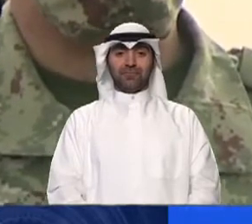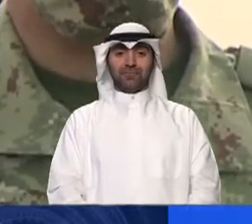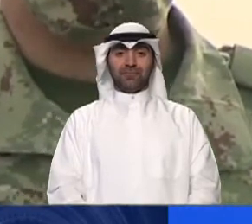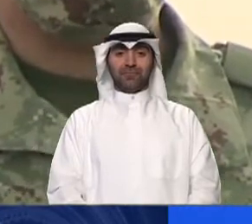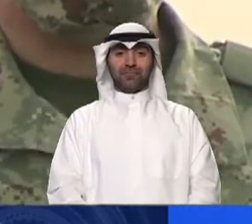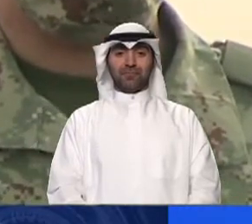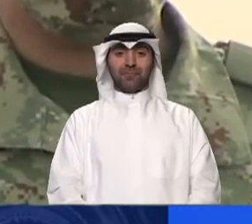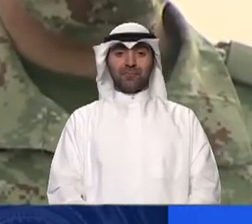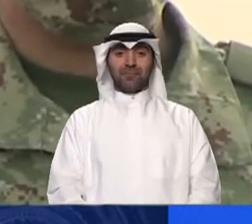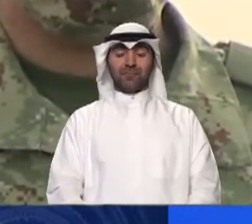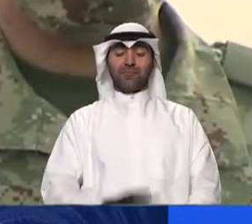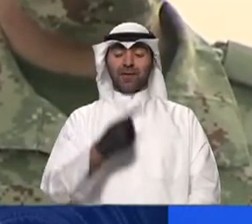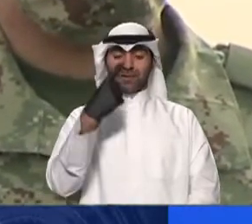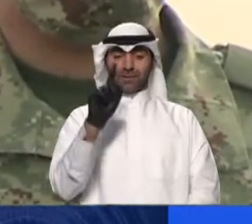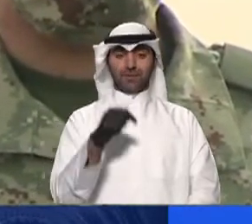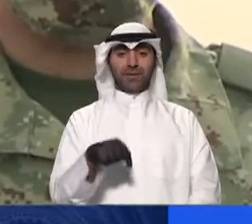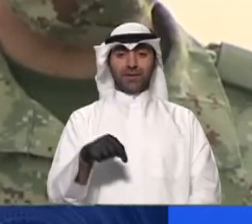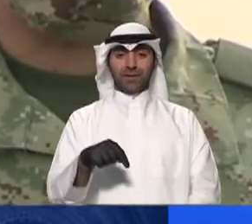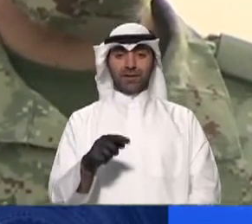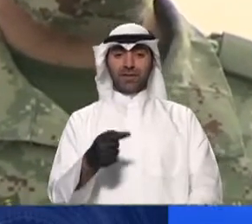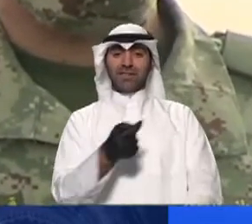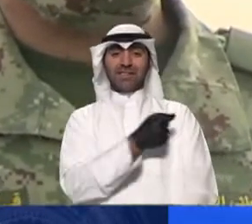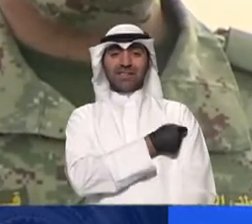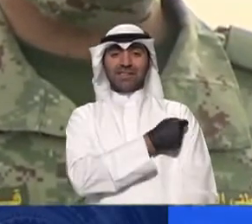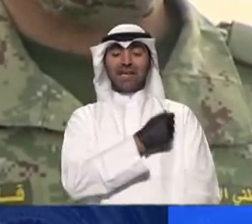في مواجهة هذه الأزمة الصحية